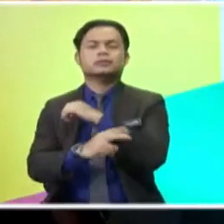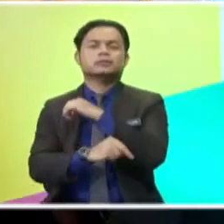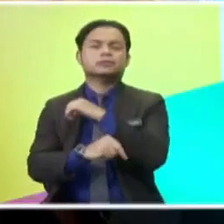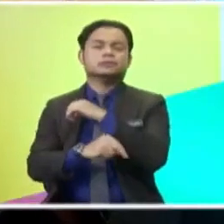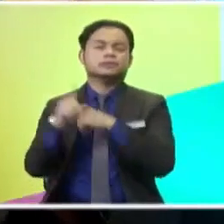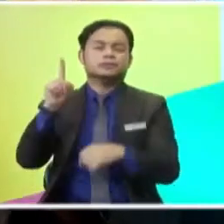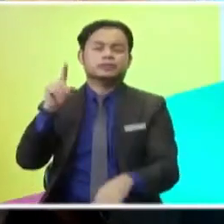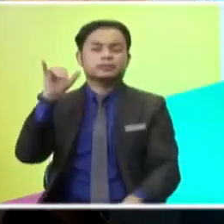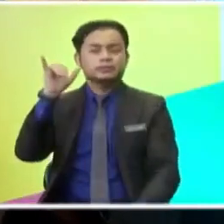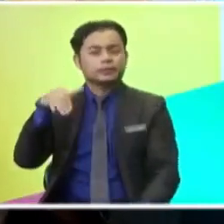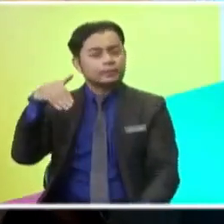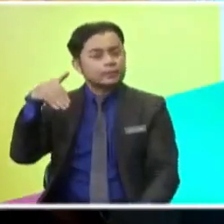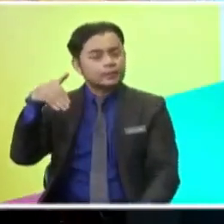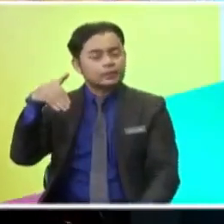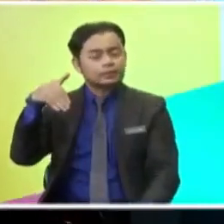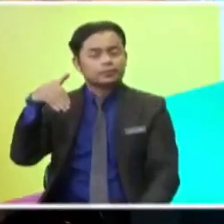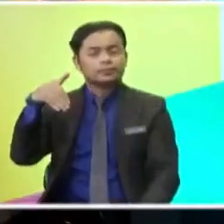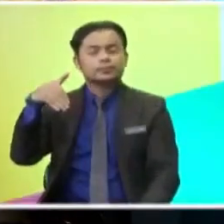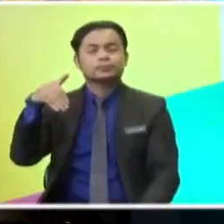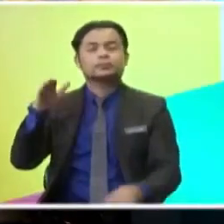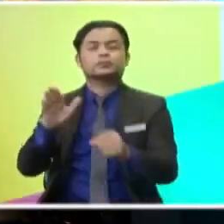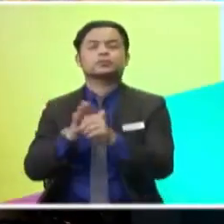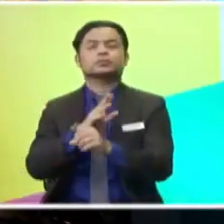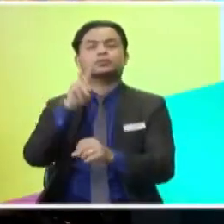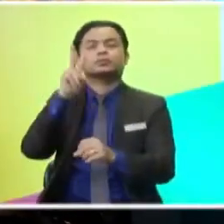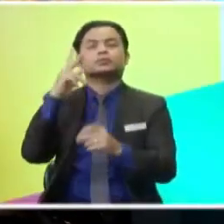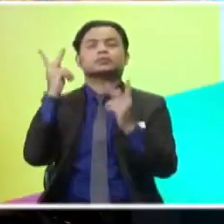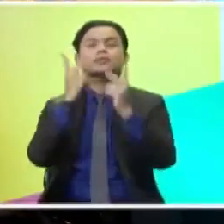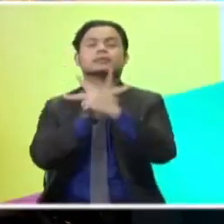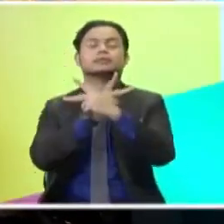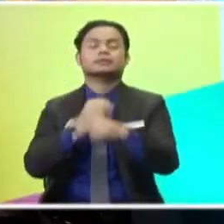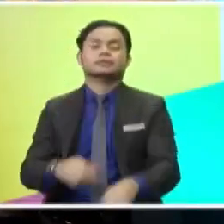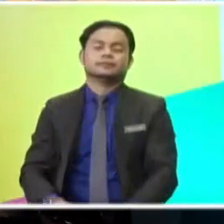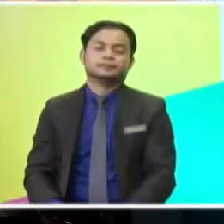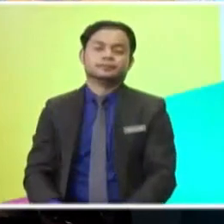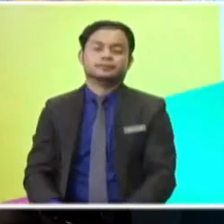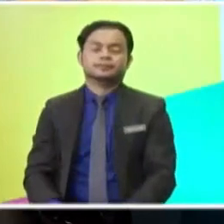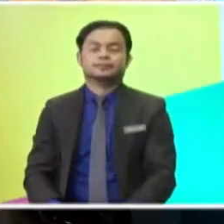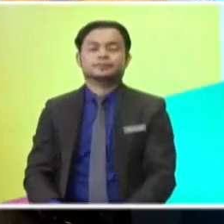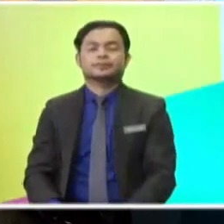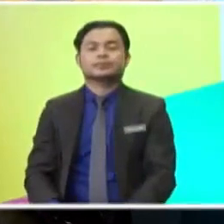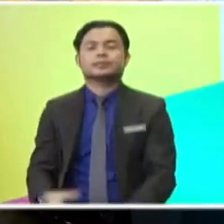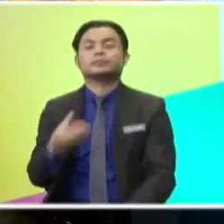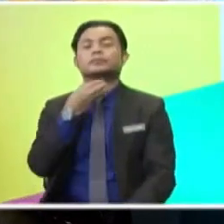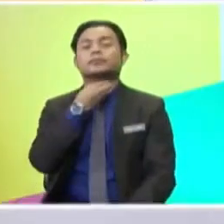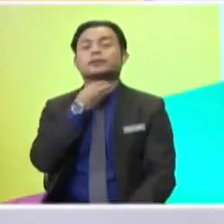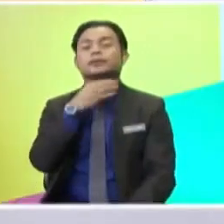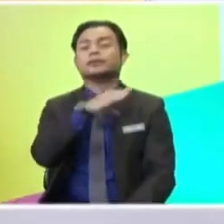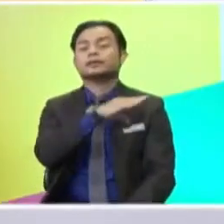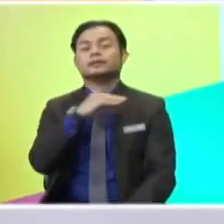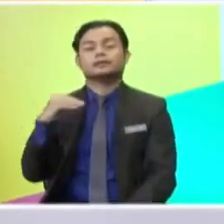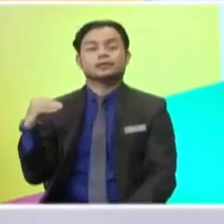mencukupi dua giliran yang di-Pertuan Agong? Okey, kalau negeri mana? Kalau tengok di sini, negeri Perak dan Johor, cikgu.